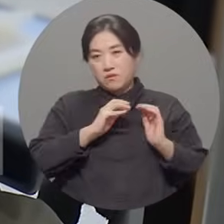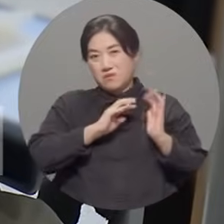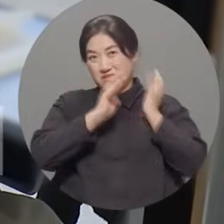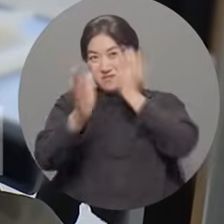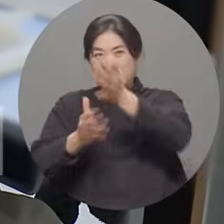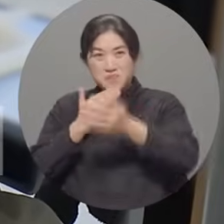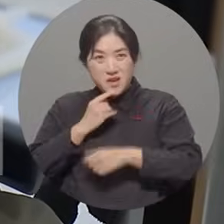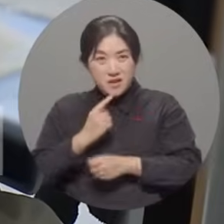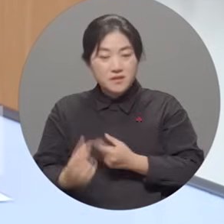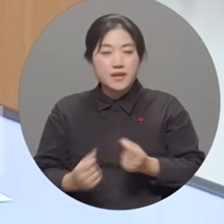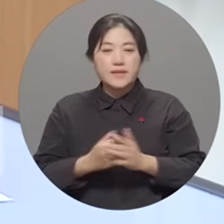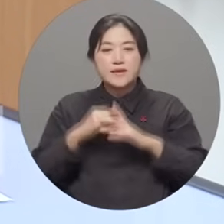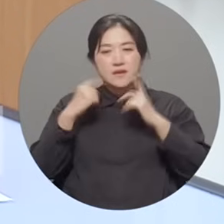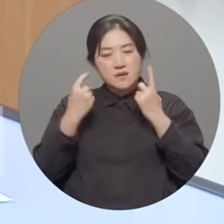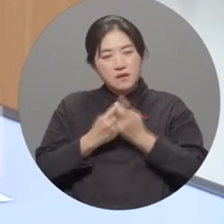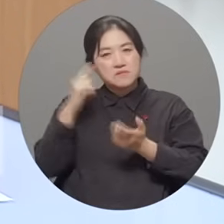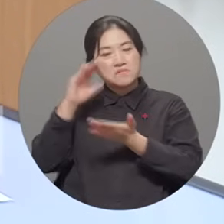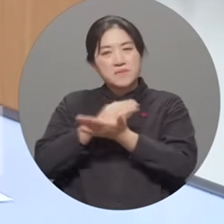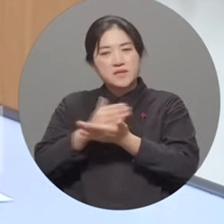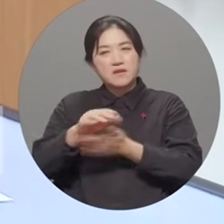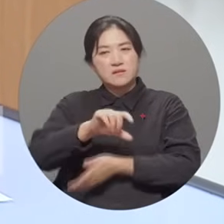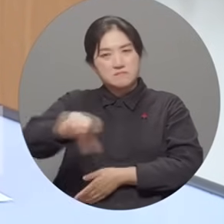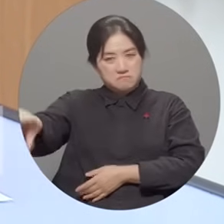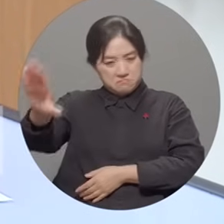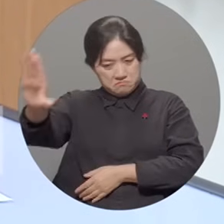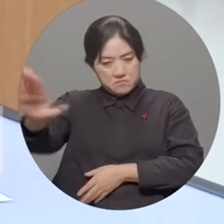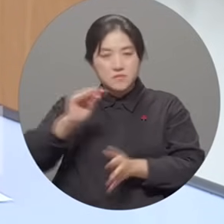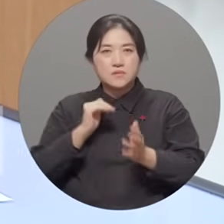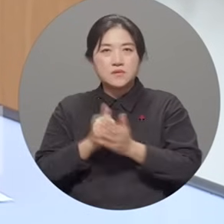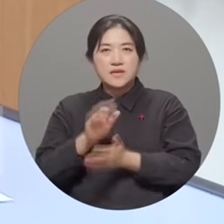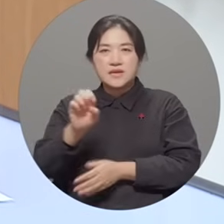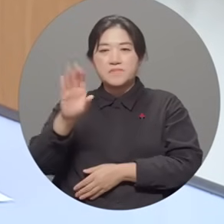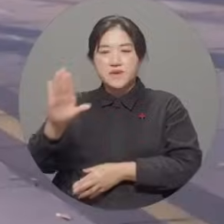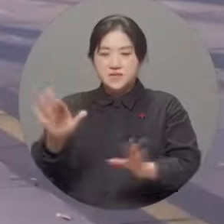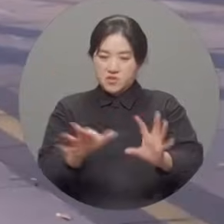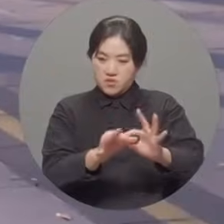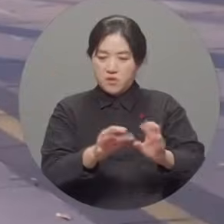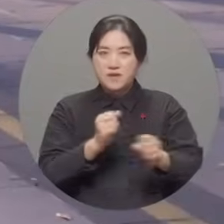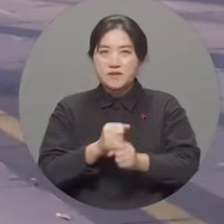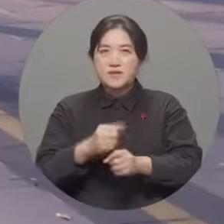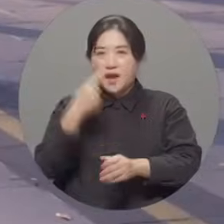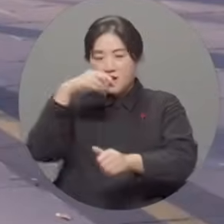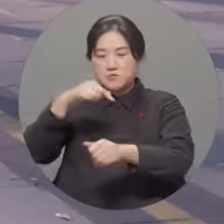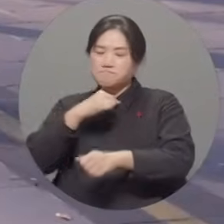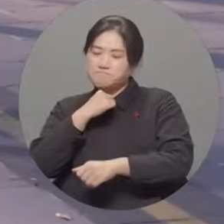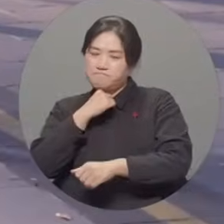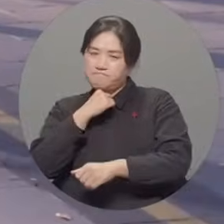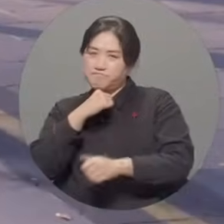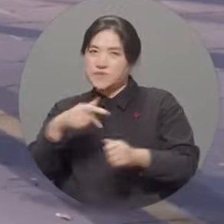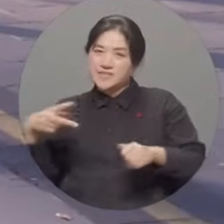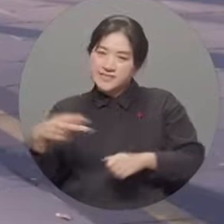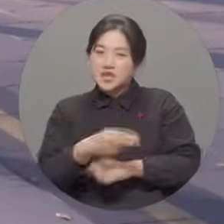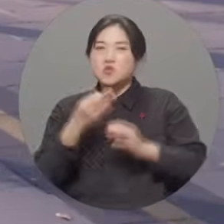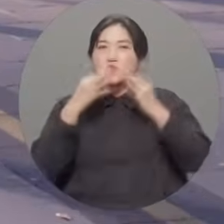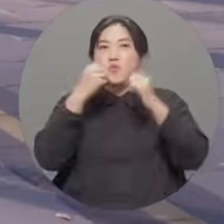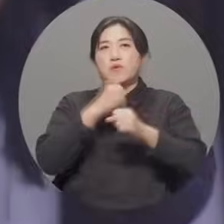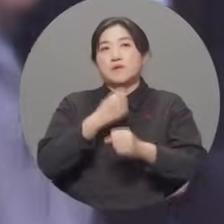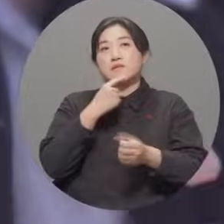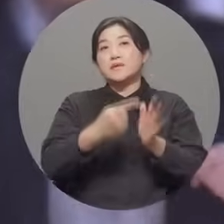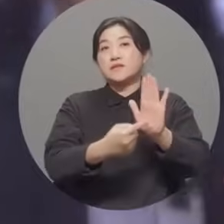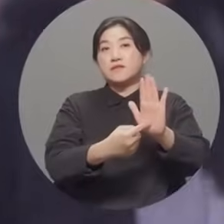지적에 개인적인 판단의 영역이라면서 EBS 연계 등으로 사교육 유혹을 끊어낼 수 있도록 노력하겠다고